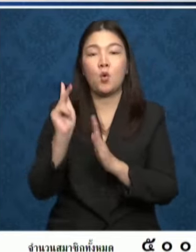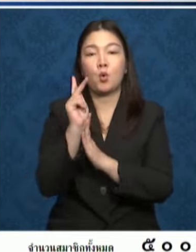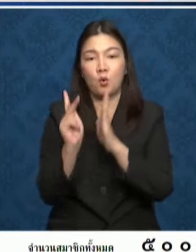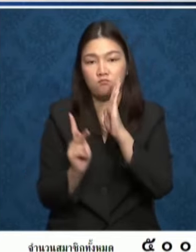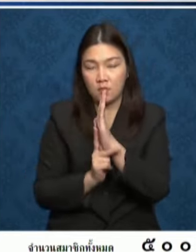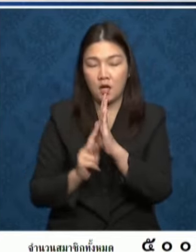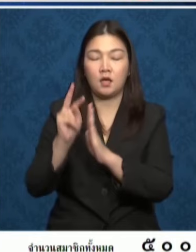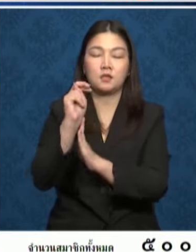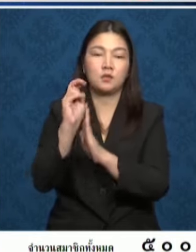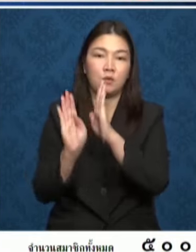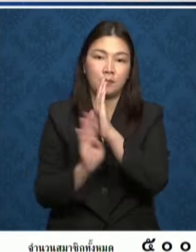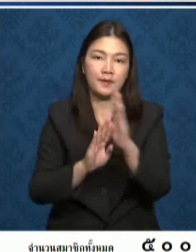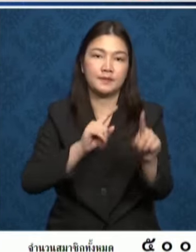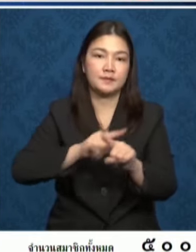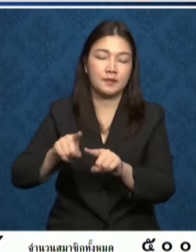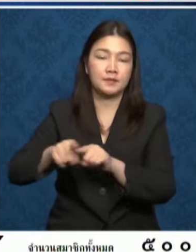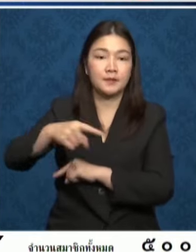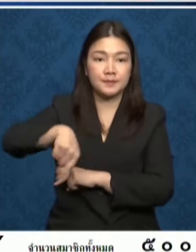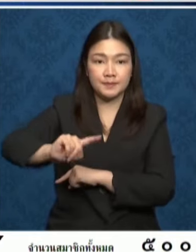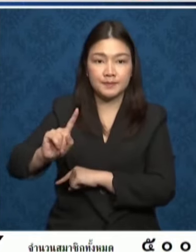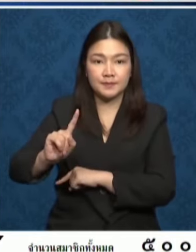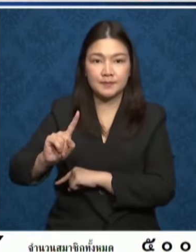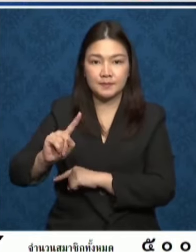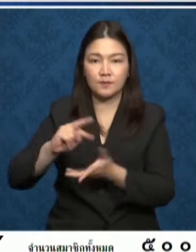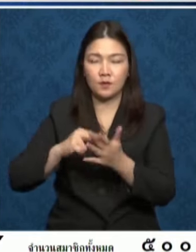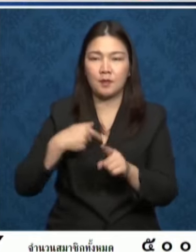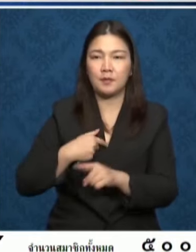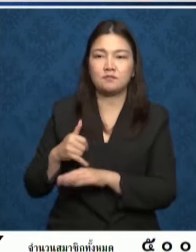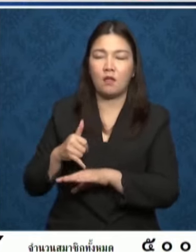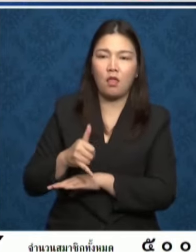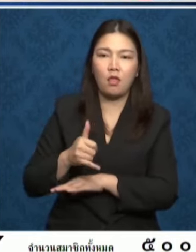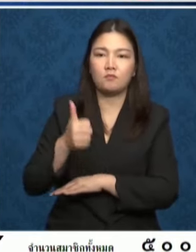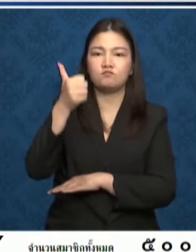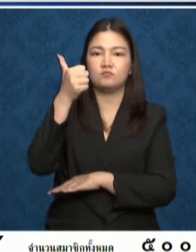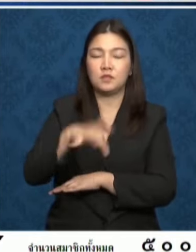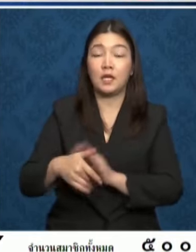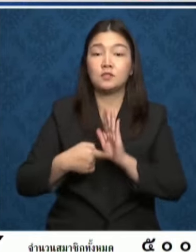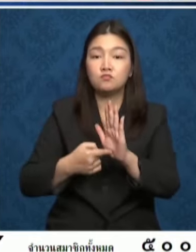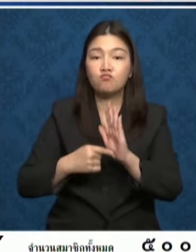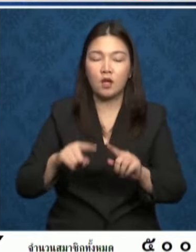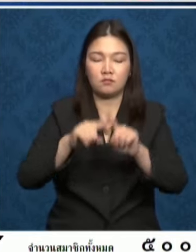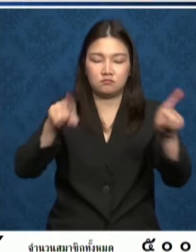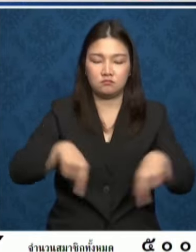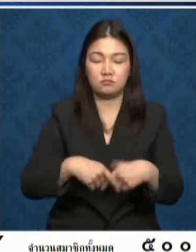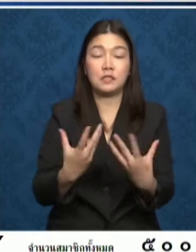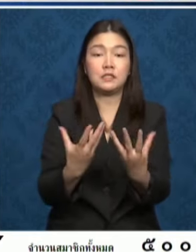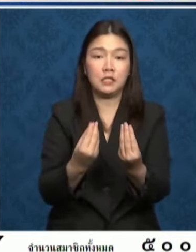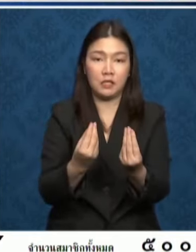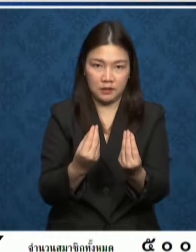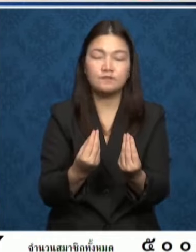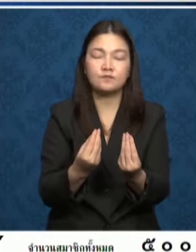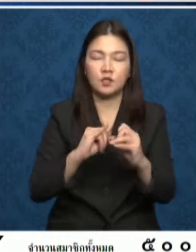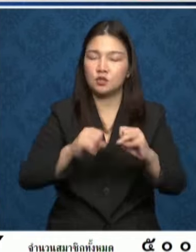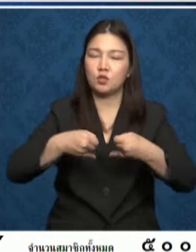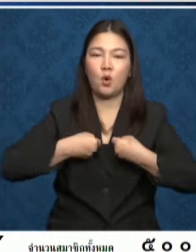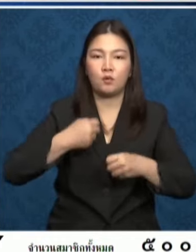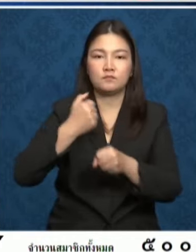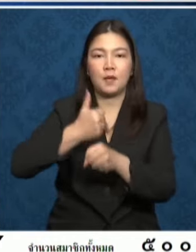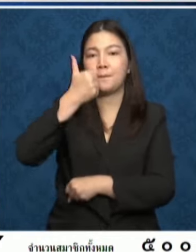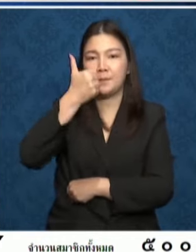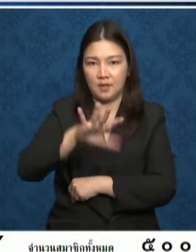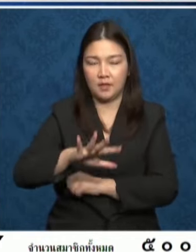นโยบายบางประการที่จำกัดสิทธิในที่ดินและทรัพยากรนะครับโดยเฉพาะกฎหมายและ